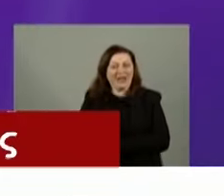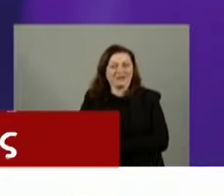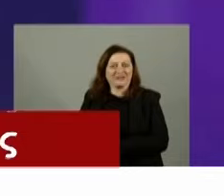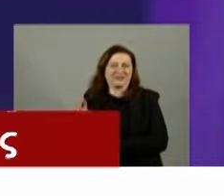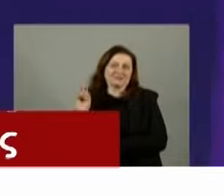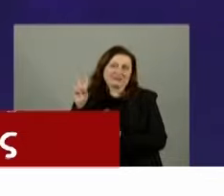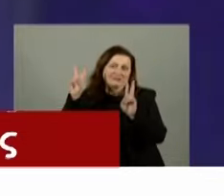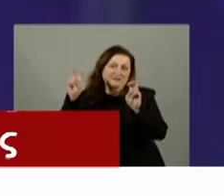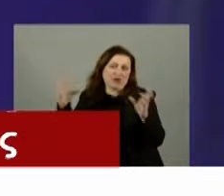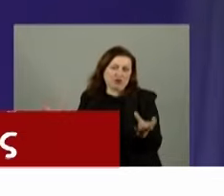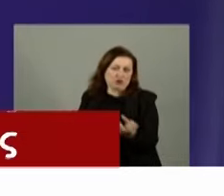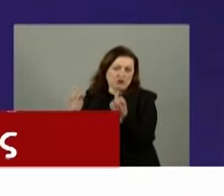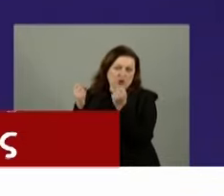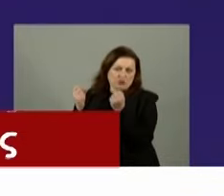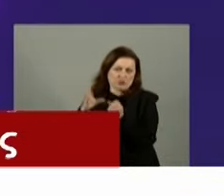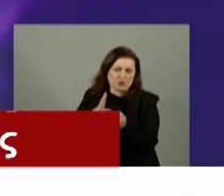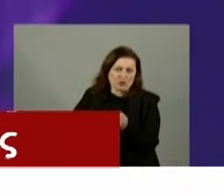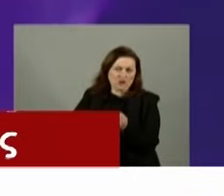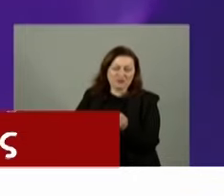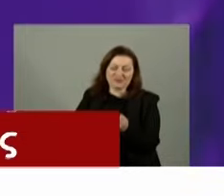κάνει και δημόσια πλέον, δηλαδή δεν νομίζω να...